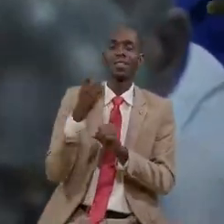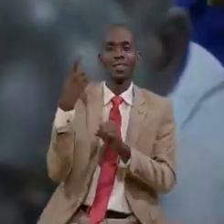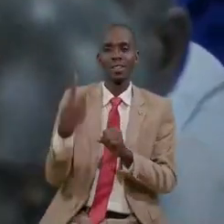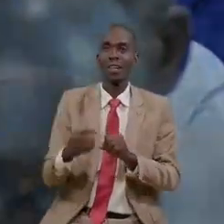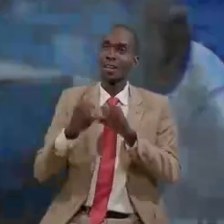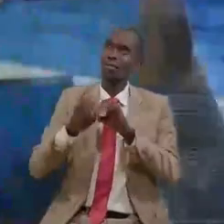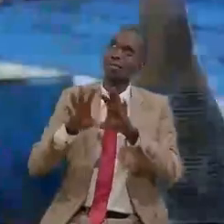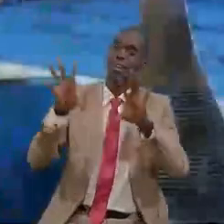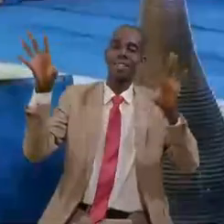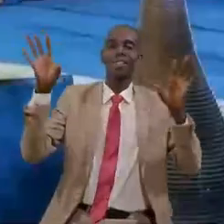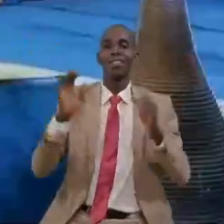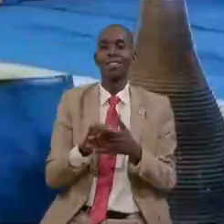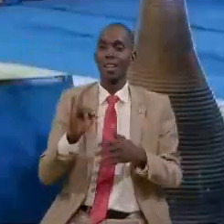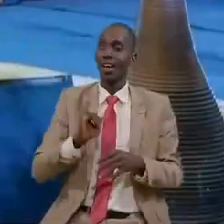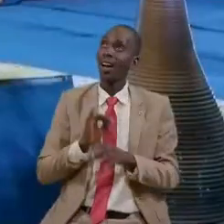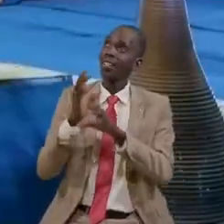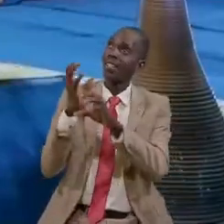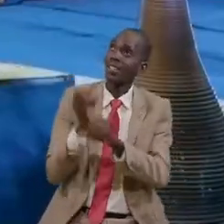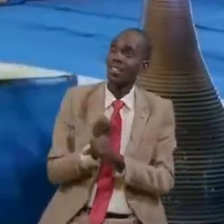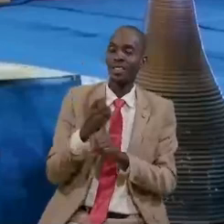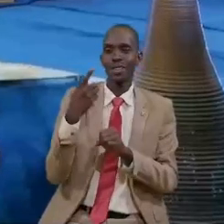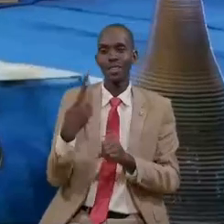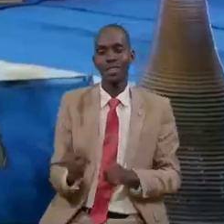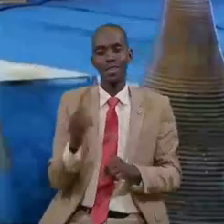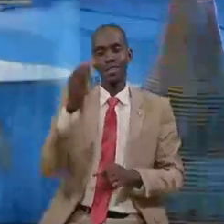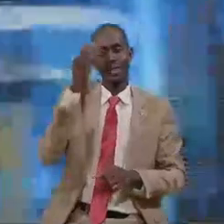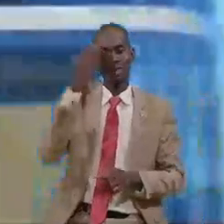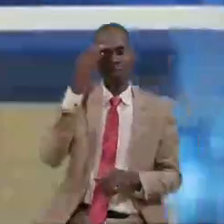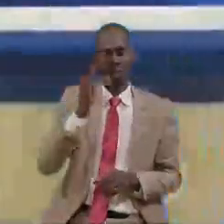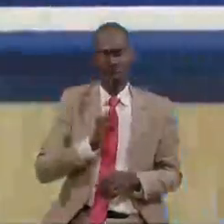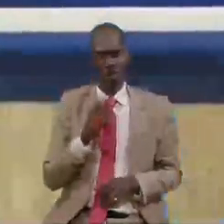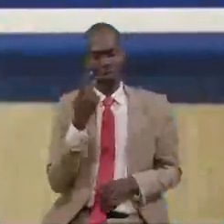lumière. J'ai la connaissance. Donc,